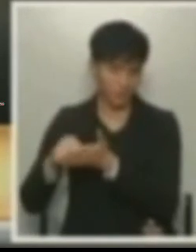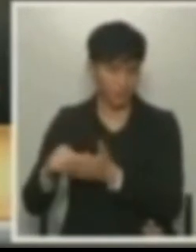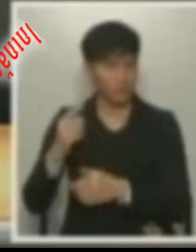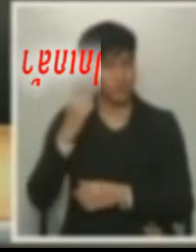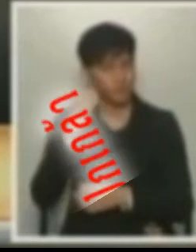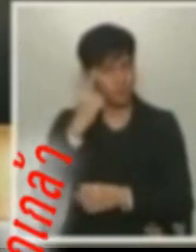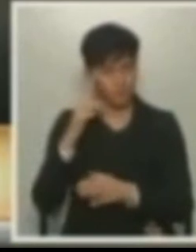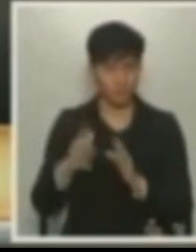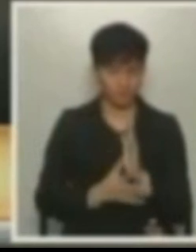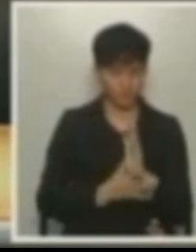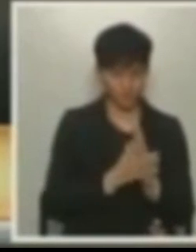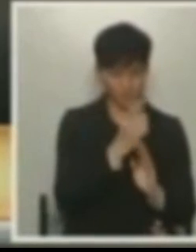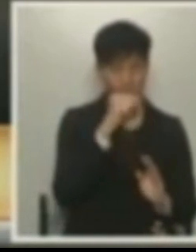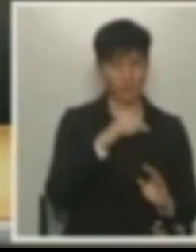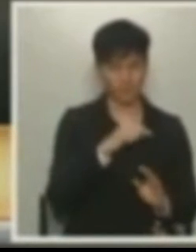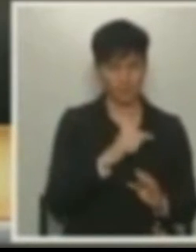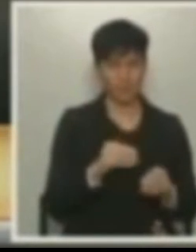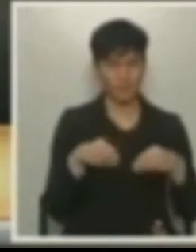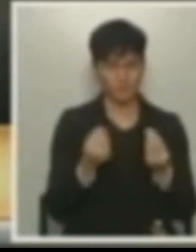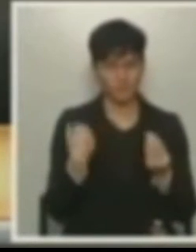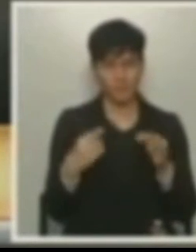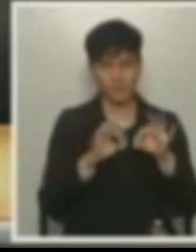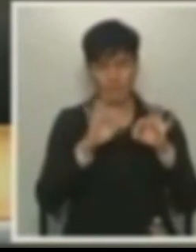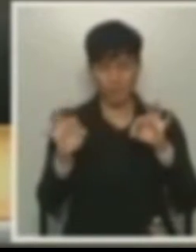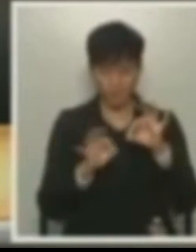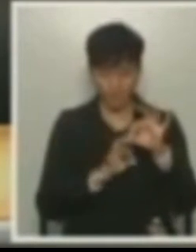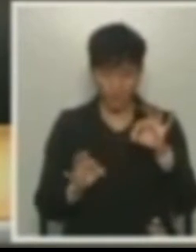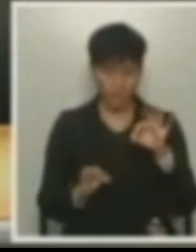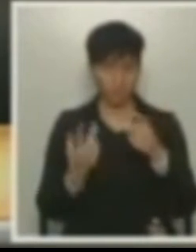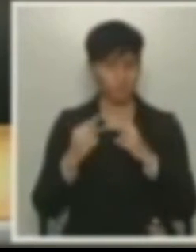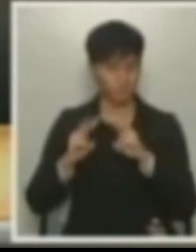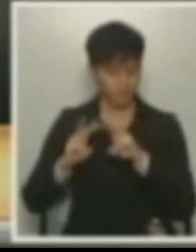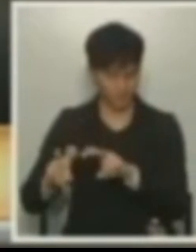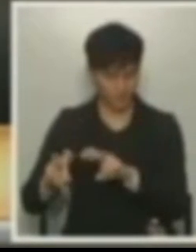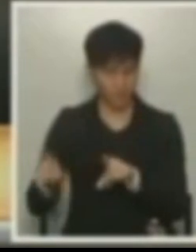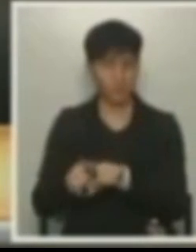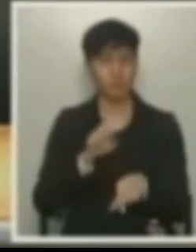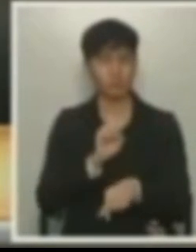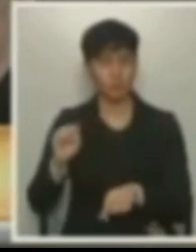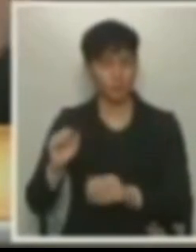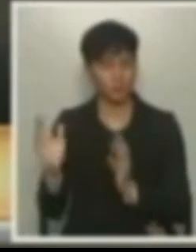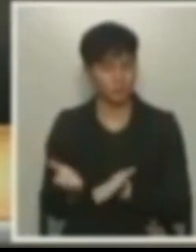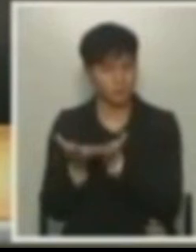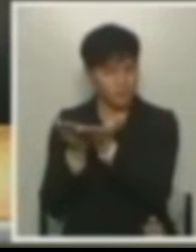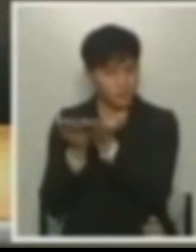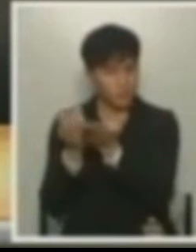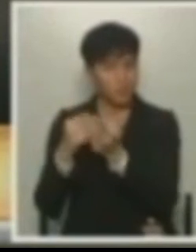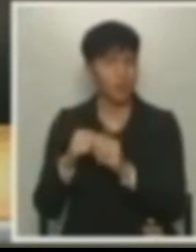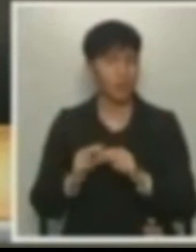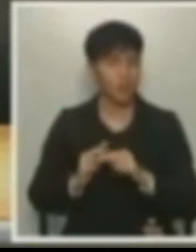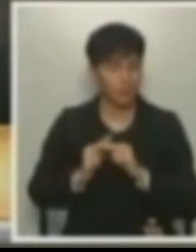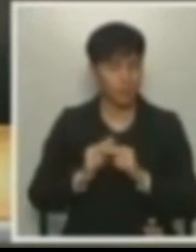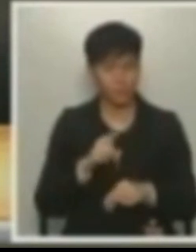านี้จะได้มีร่างพระราชบัญญัติที่พิจารณากันโดยมาจากส.ส.เสนอกันเองบ้างไม่งั้นเราจะมีร่างแต่ครม.เข้ามาอย่